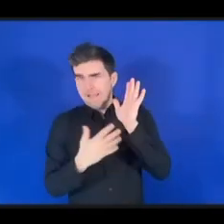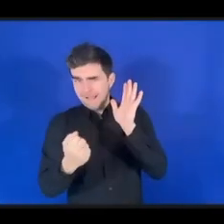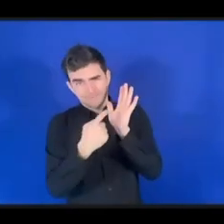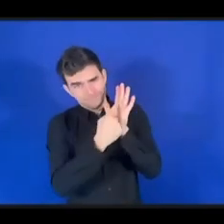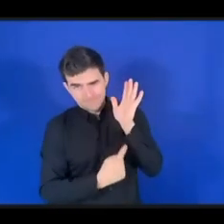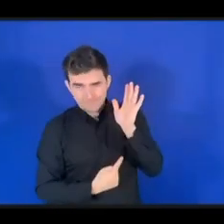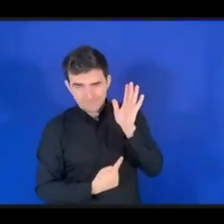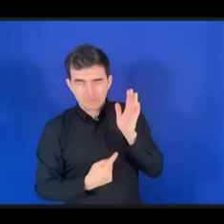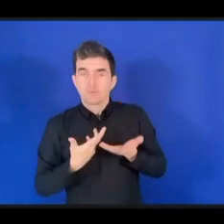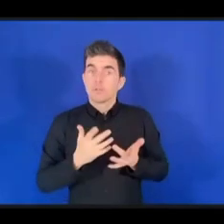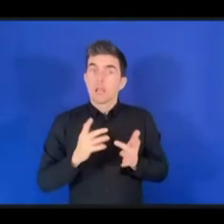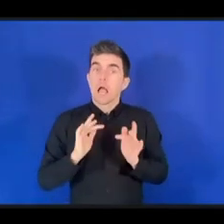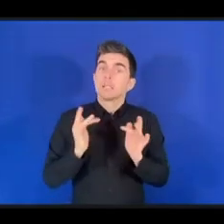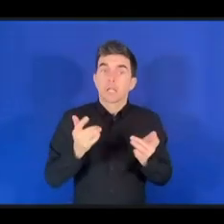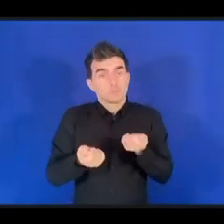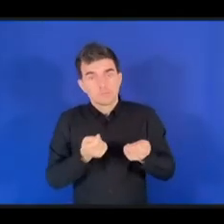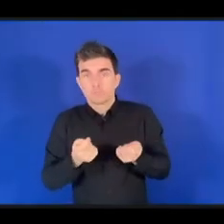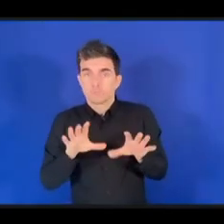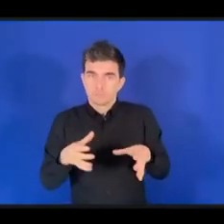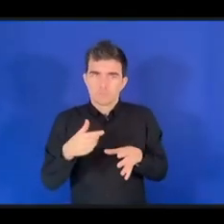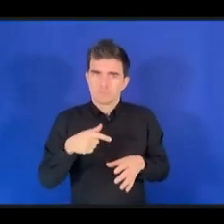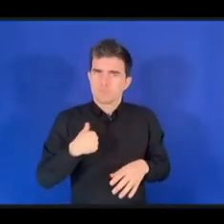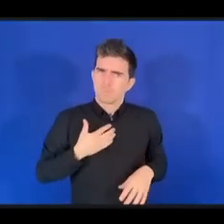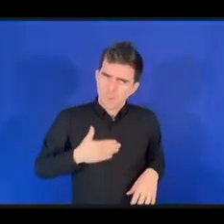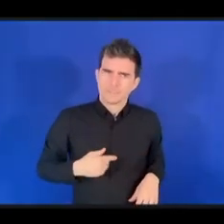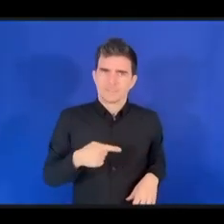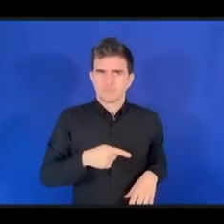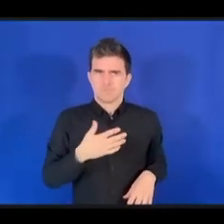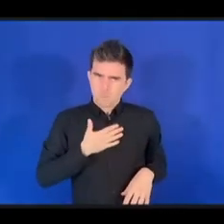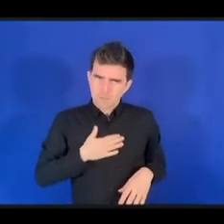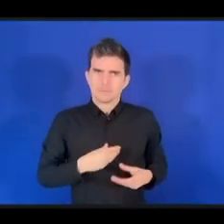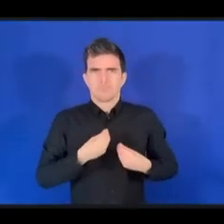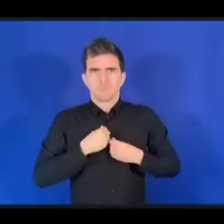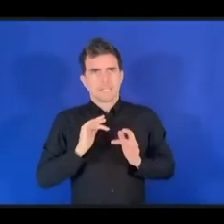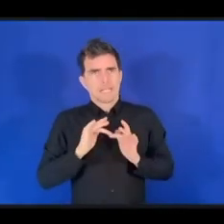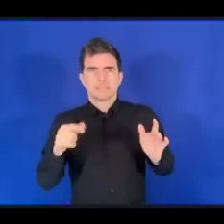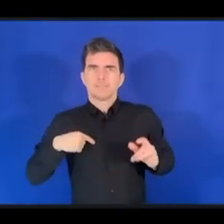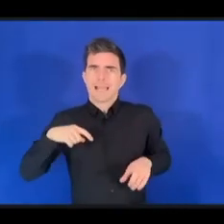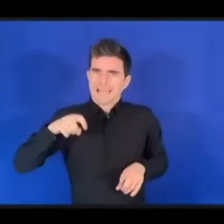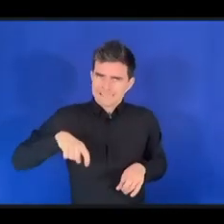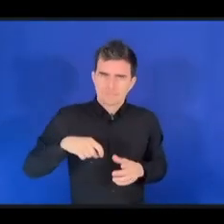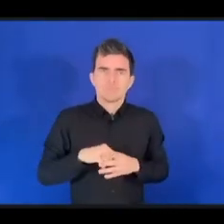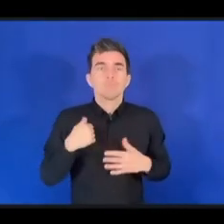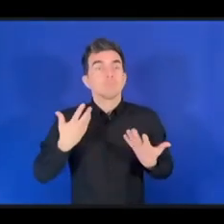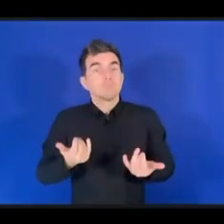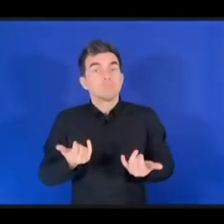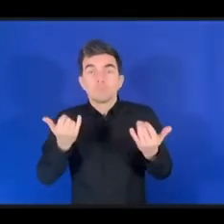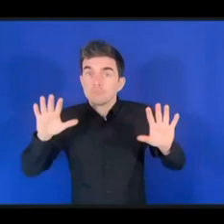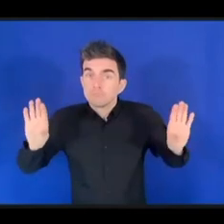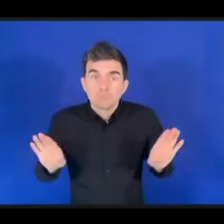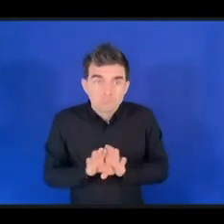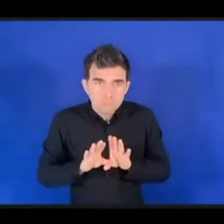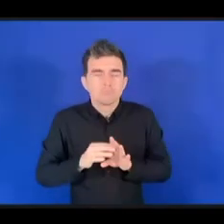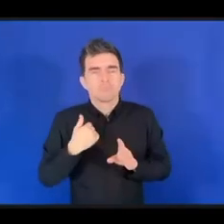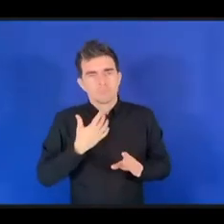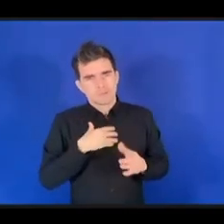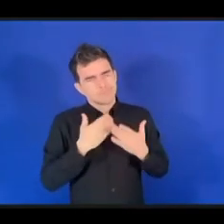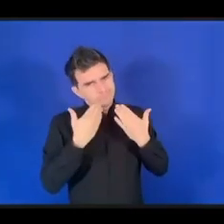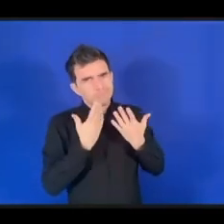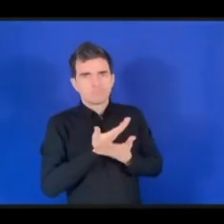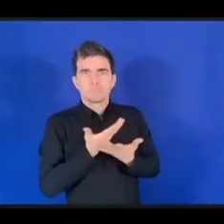打造一个我们想要的互联网。最后呢，我要感谢日本东道国政府热情好